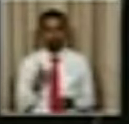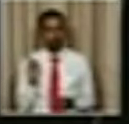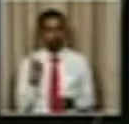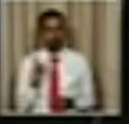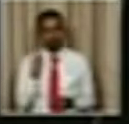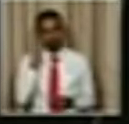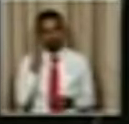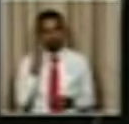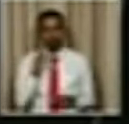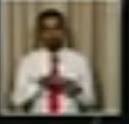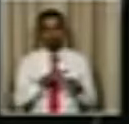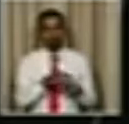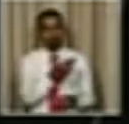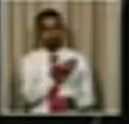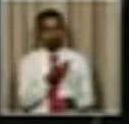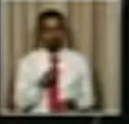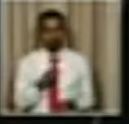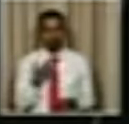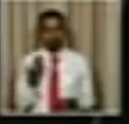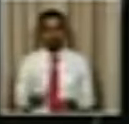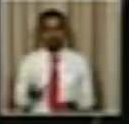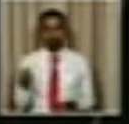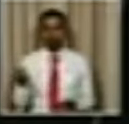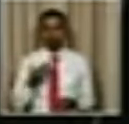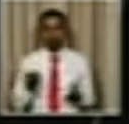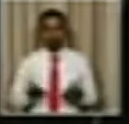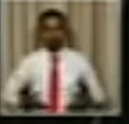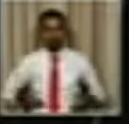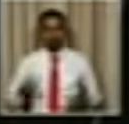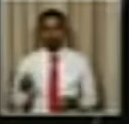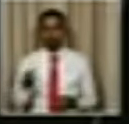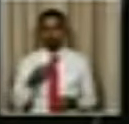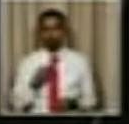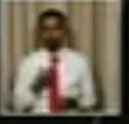වෙනවා. ෂර්ට් එක හම්බ වෙනවා. කලිසම හම්බ වෙනවා. යට ඇඳුම් හම්බ වෙනවා.